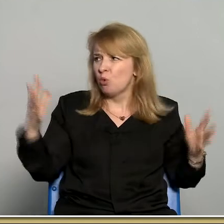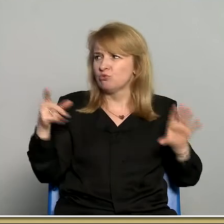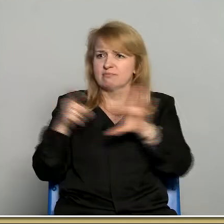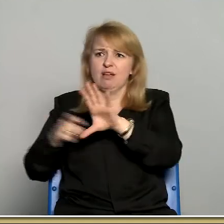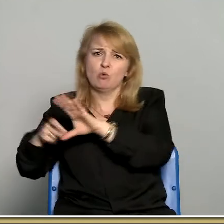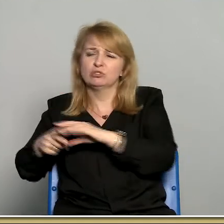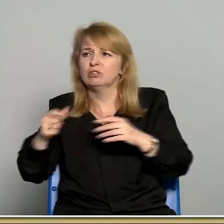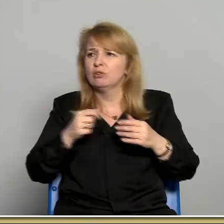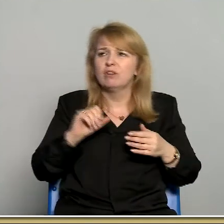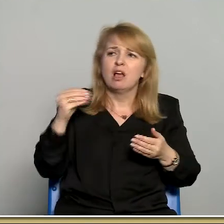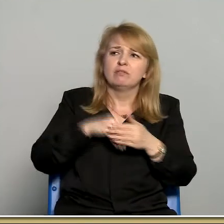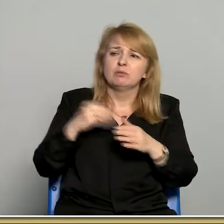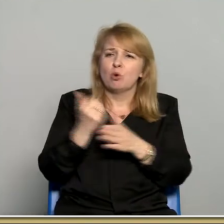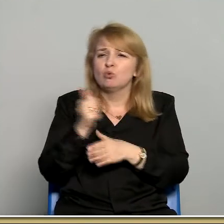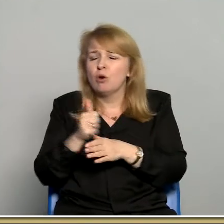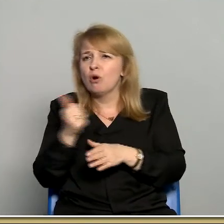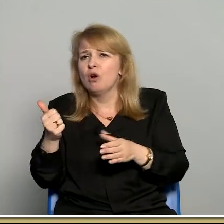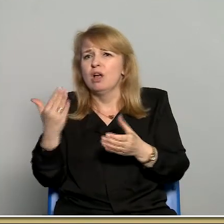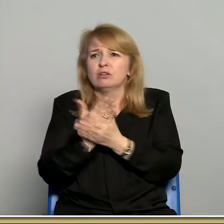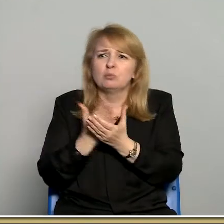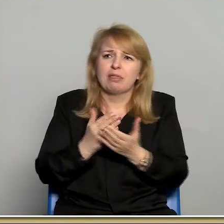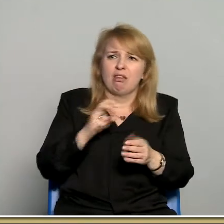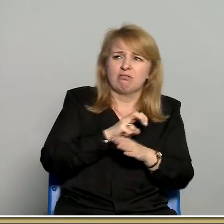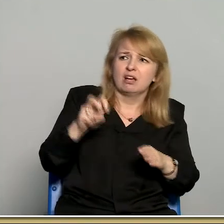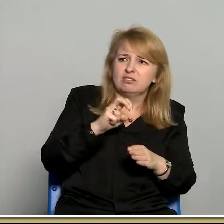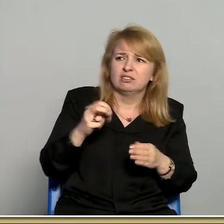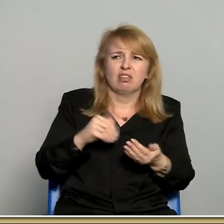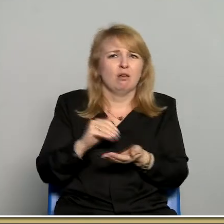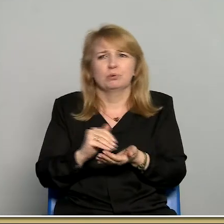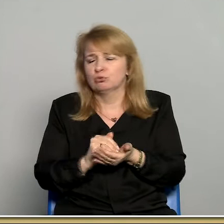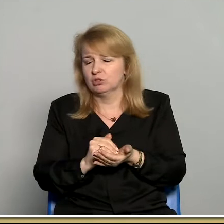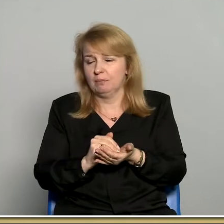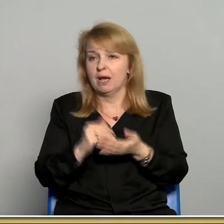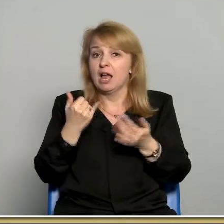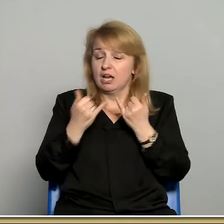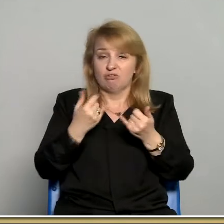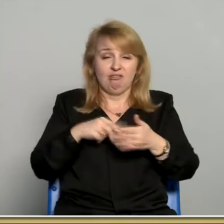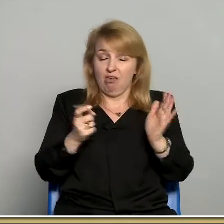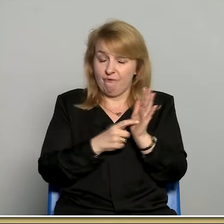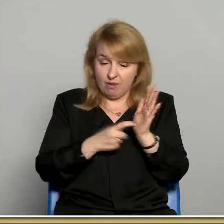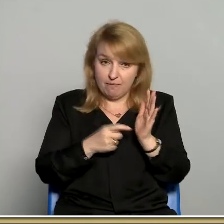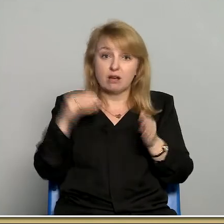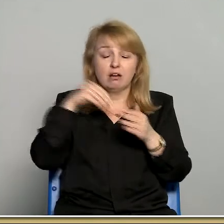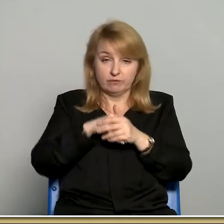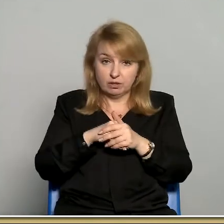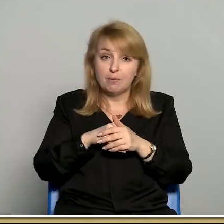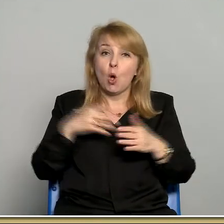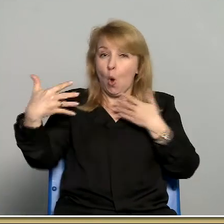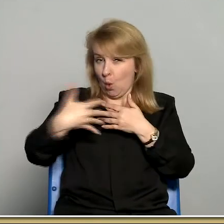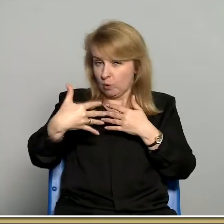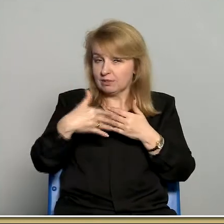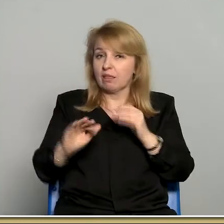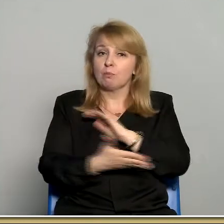postaci dokumentacji technicznej, jeżeli ona nie będzie niezbędna, a nie będzie na pewno na etapie oceny